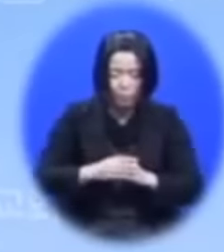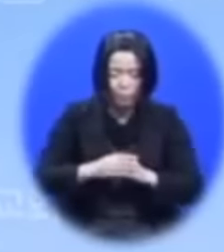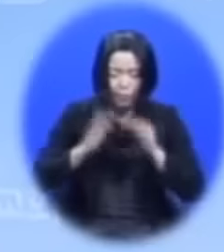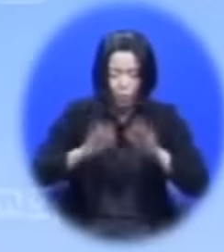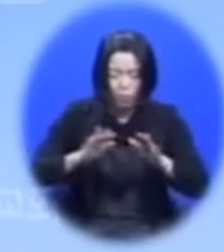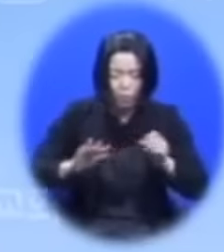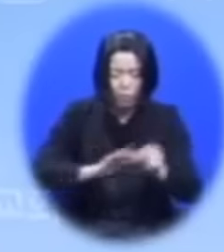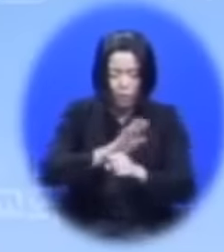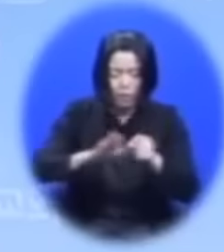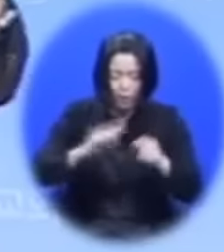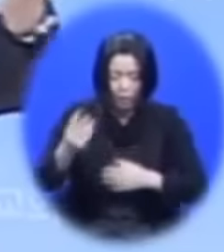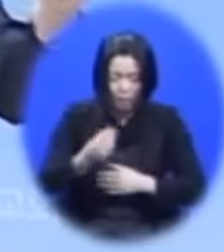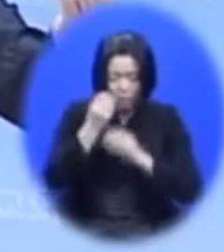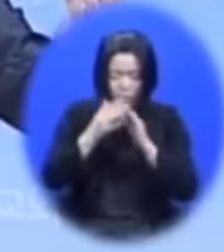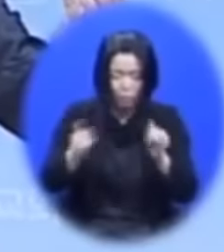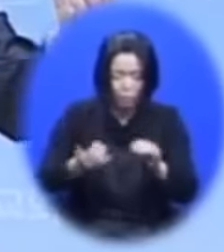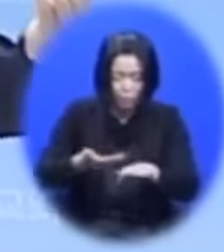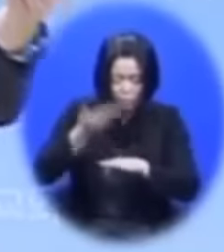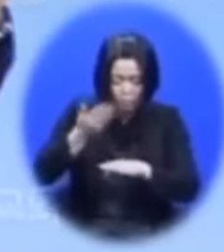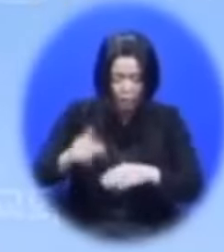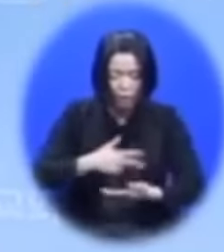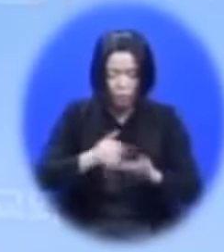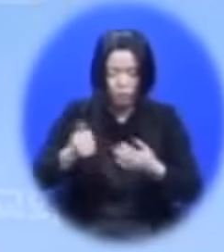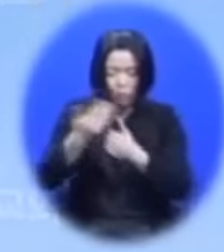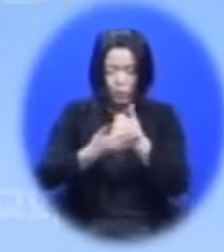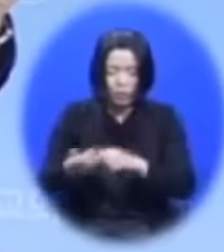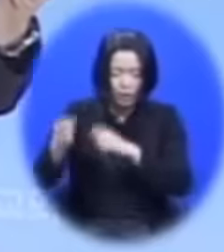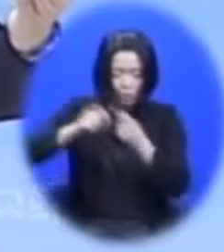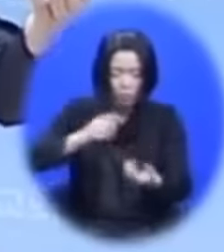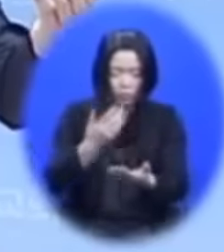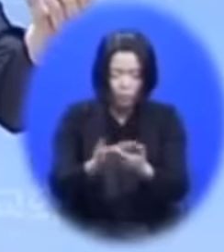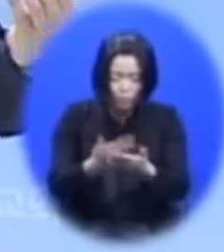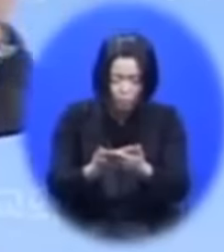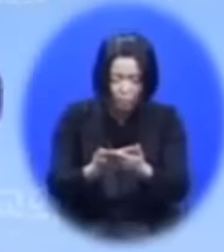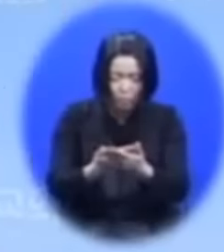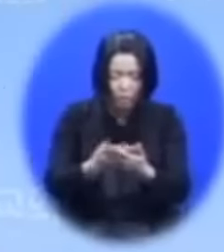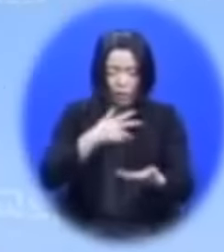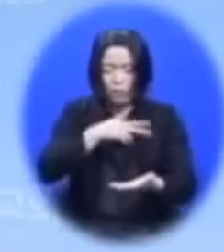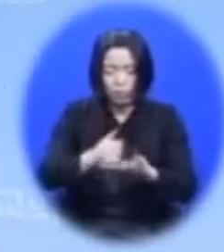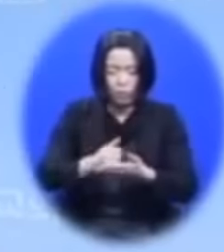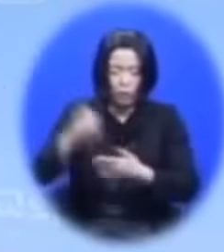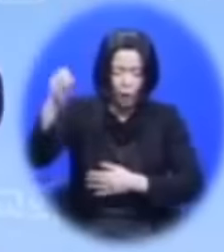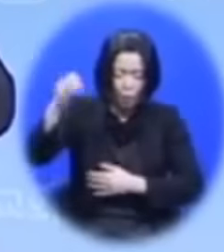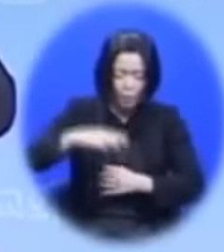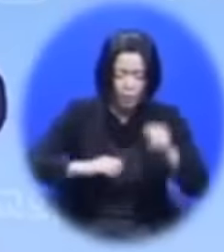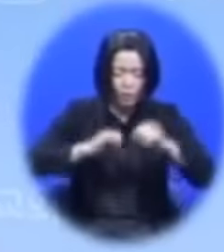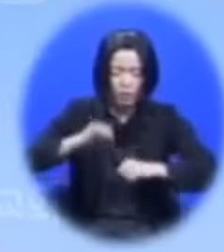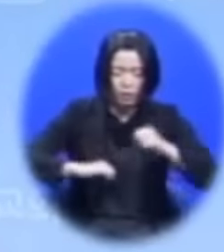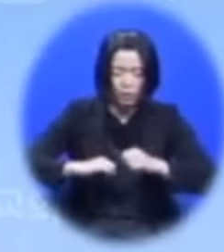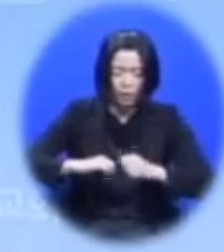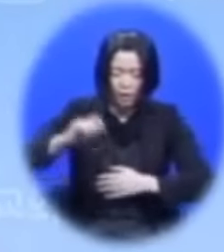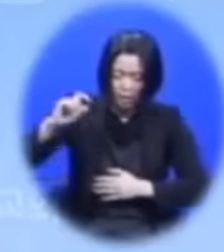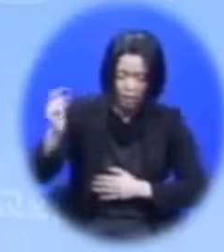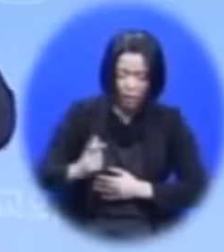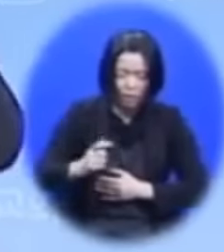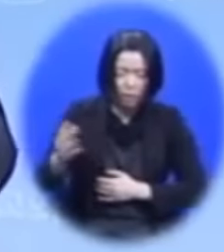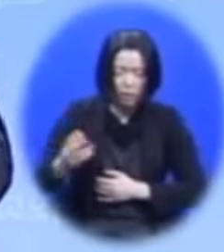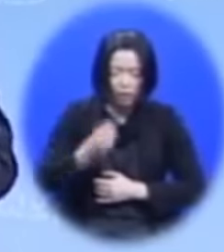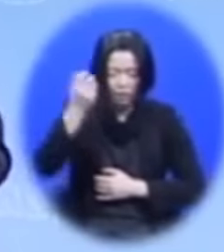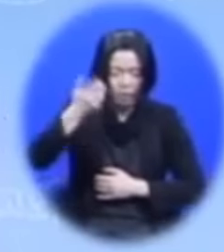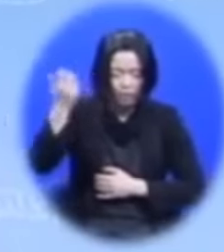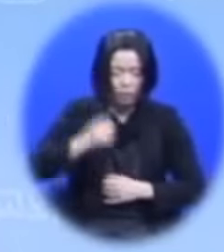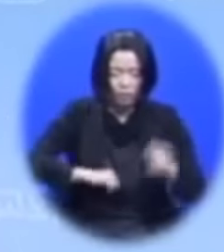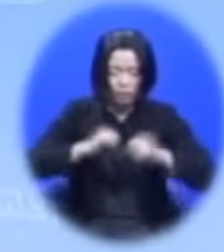오늘도 사랑하는 성도들 위해 주님이 은혜를 부으소서. 주님 빛의 역사, 강력한 성령의